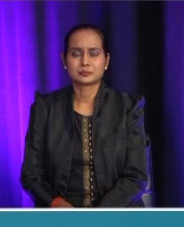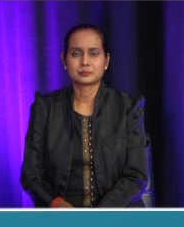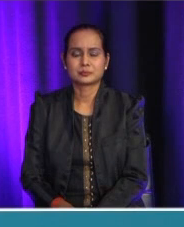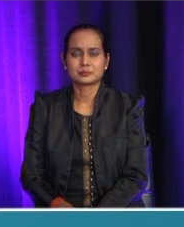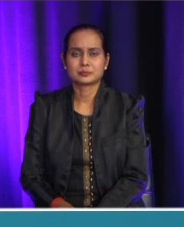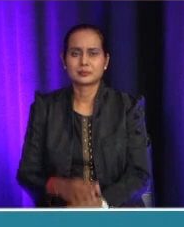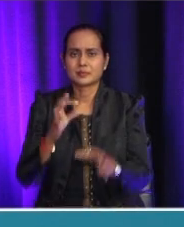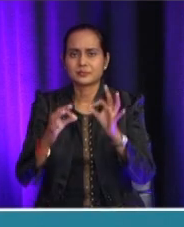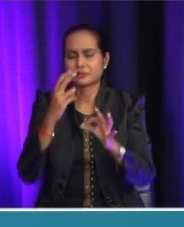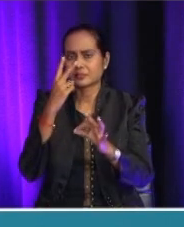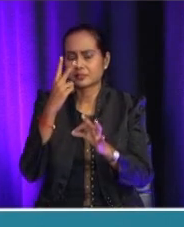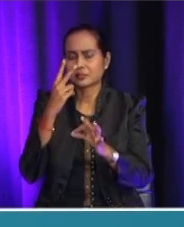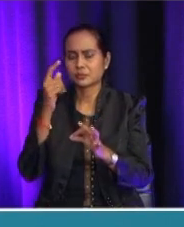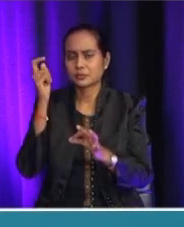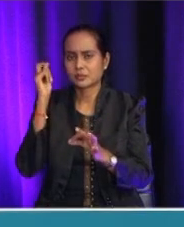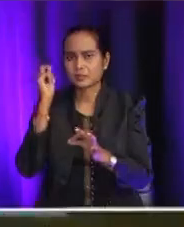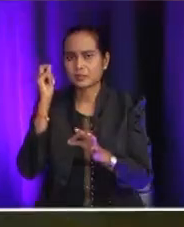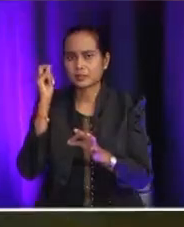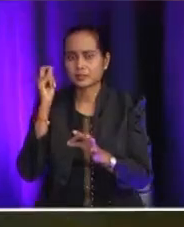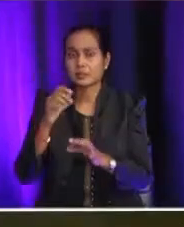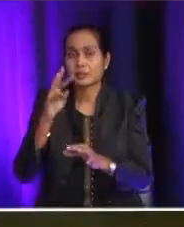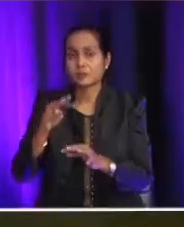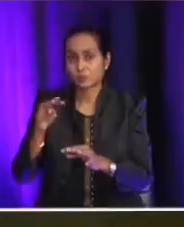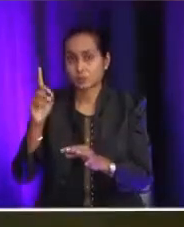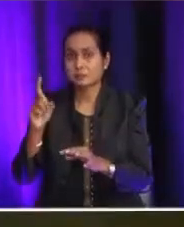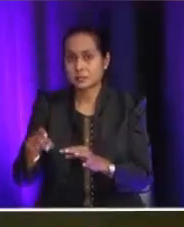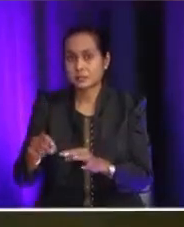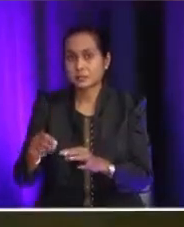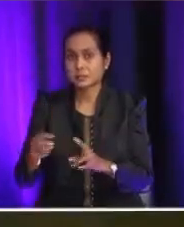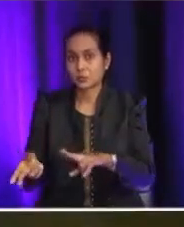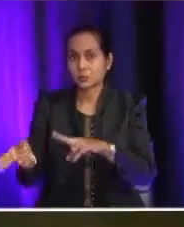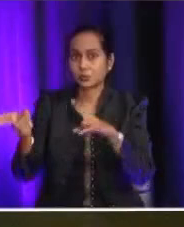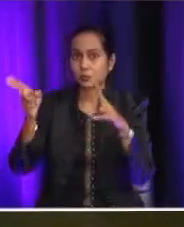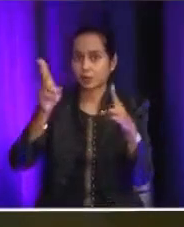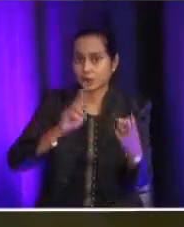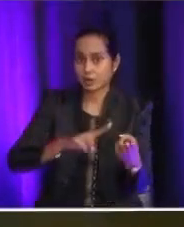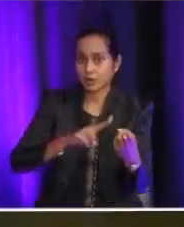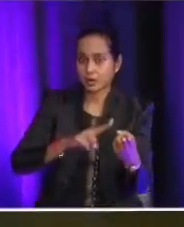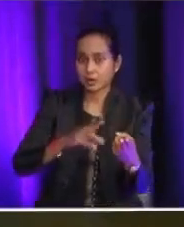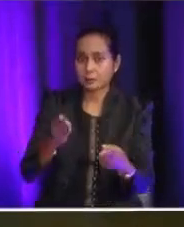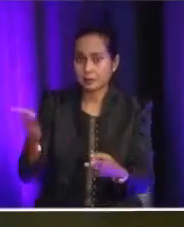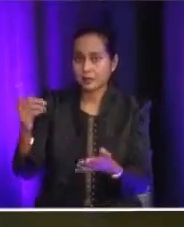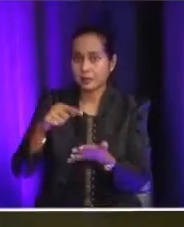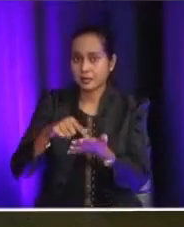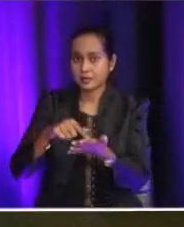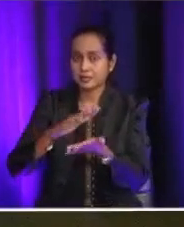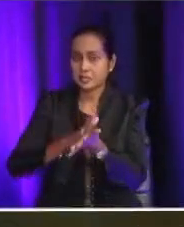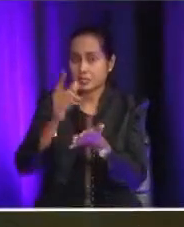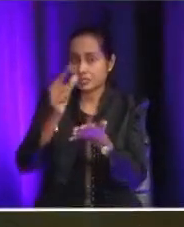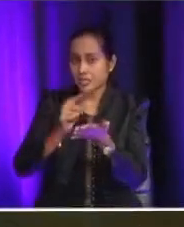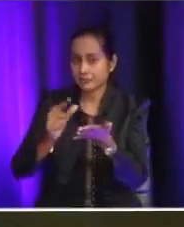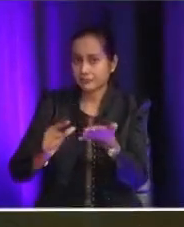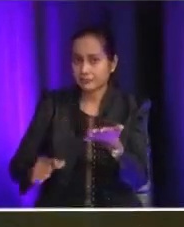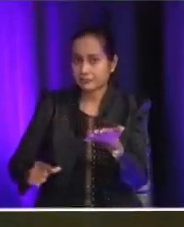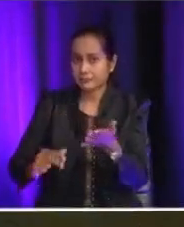Akmal tengok saya tunjukkan murid ni kena olah bahan ini kepada bentuk grafik dan